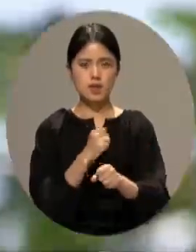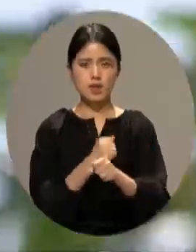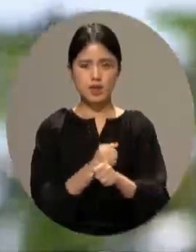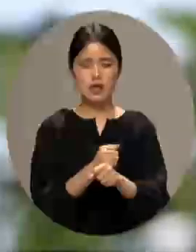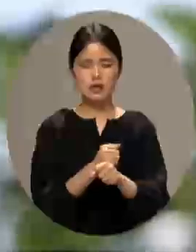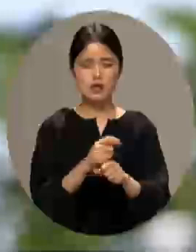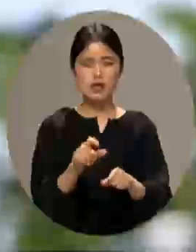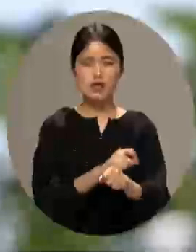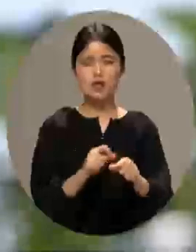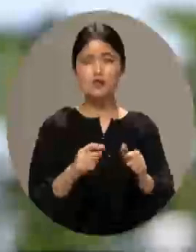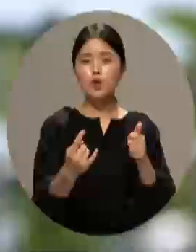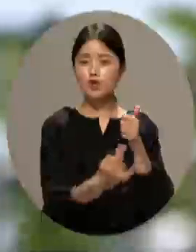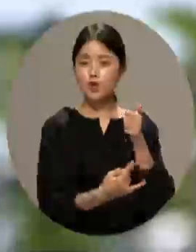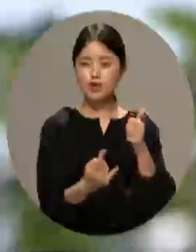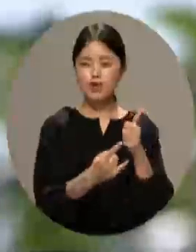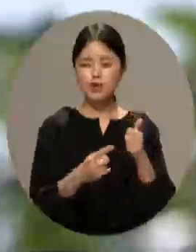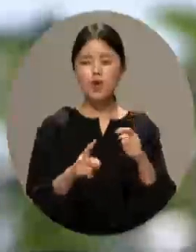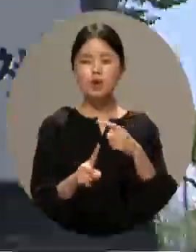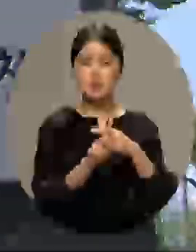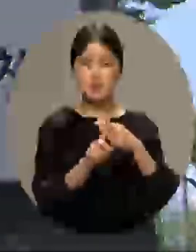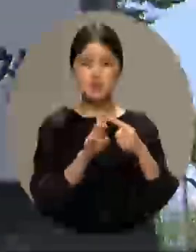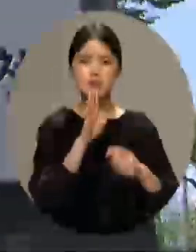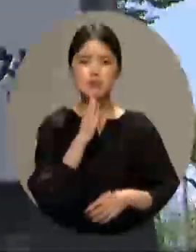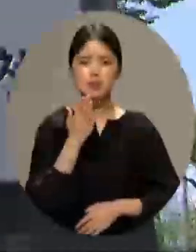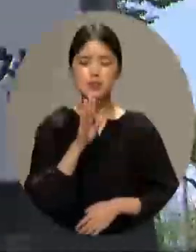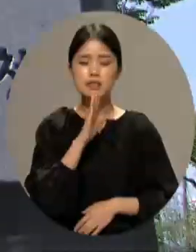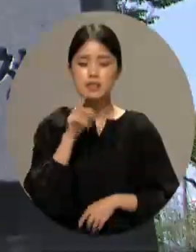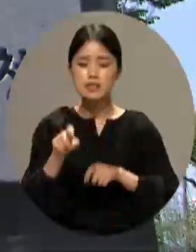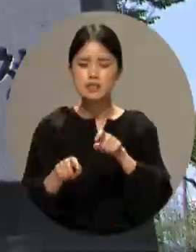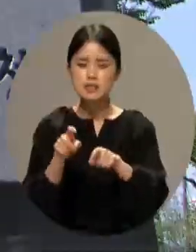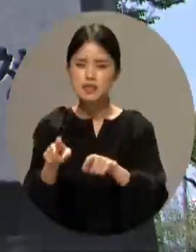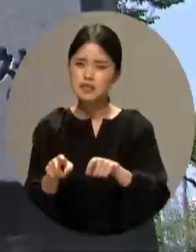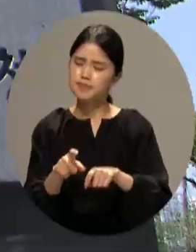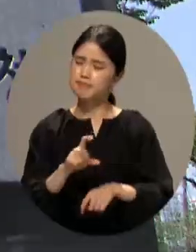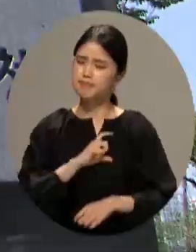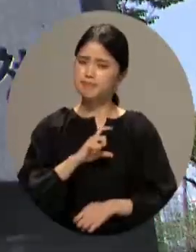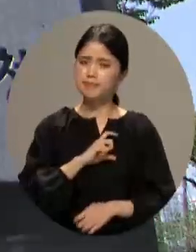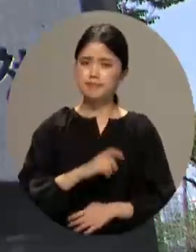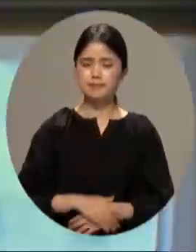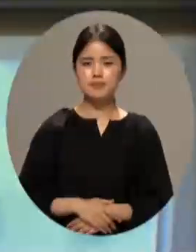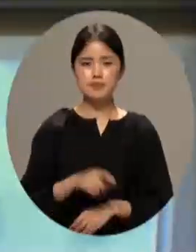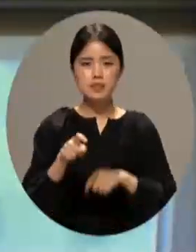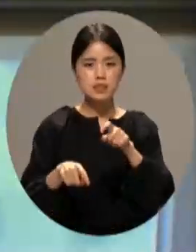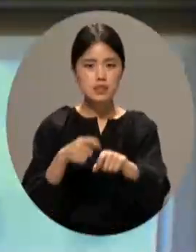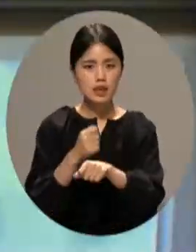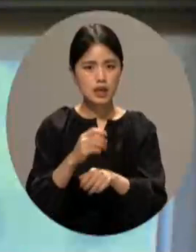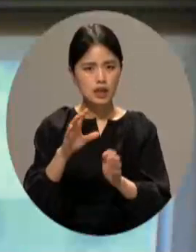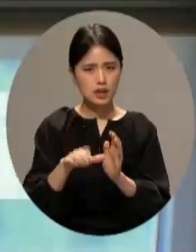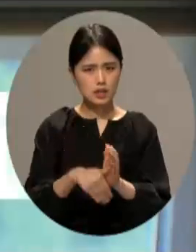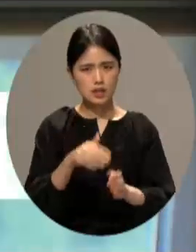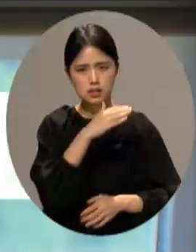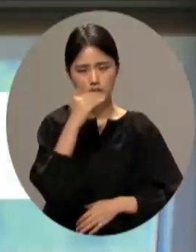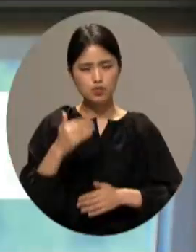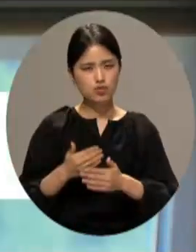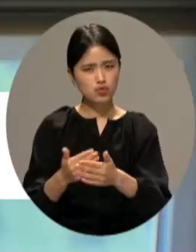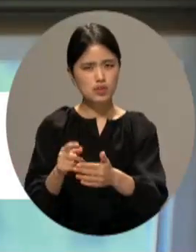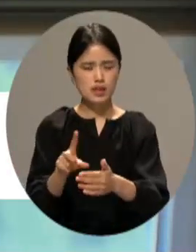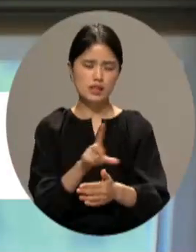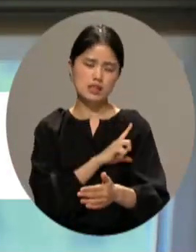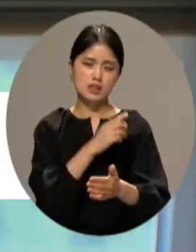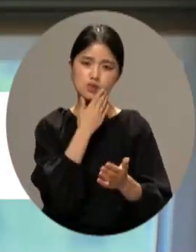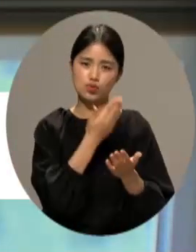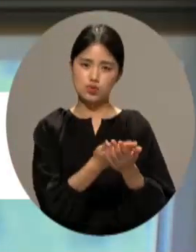긍정적으로 평가하면서도 공약 실행은 반신반의하는 분위기입니다. 실행 단계에서 제대로 추진되는 게 가장